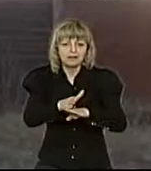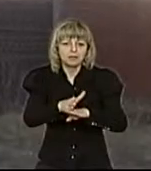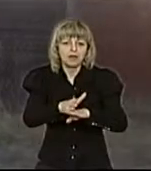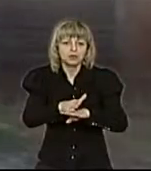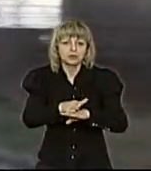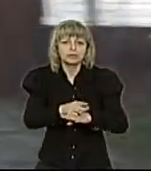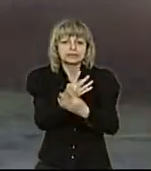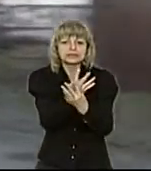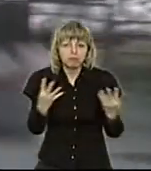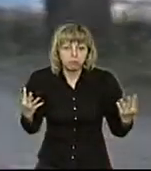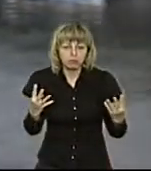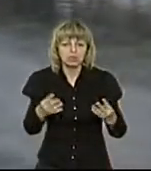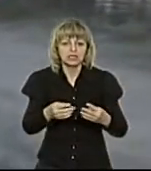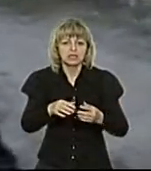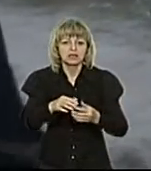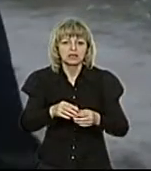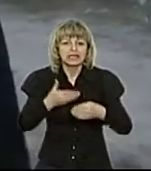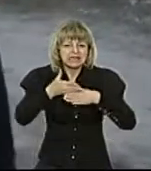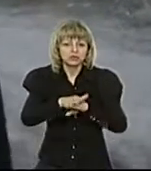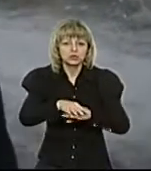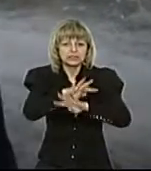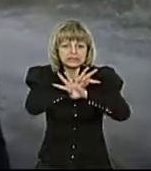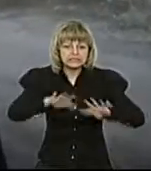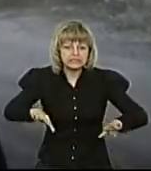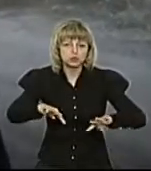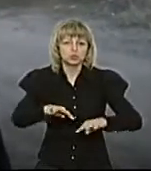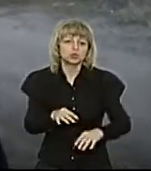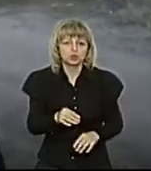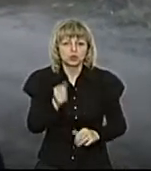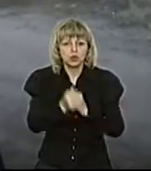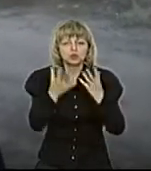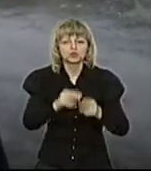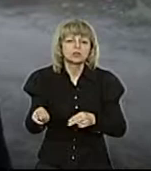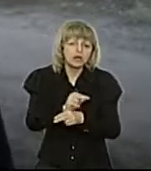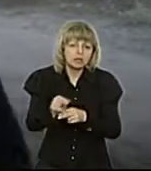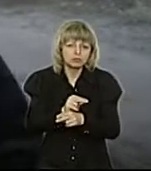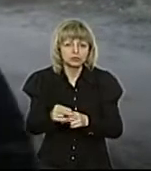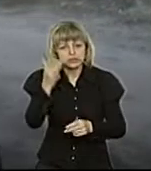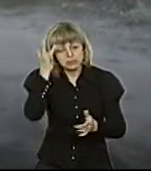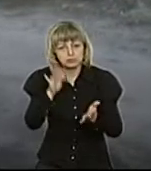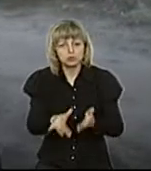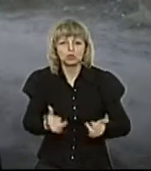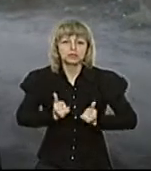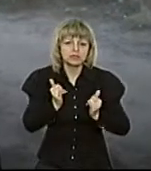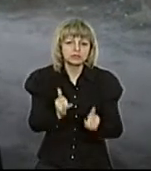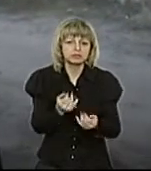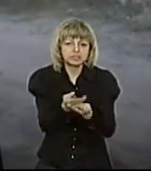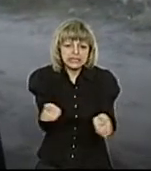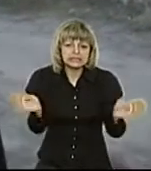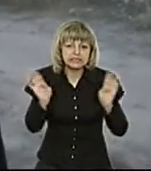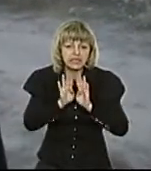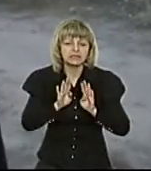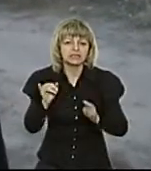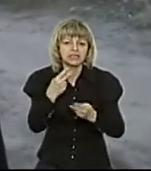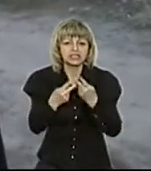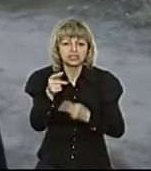сітку. Кожного дня проводяться ремонтні роботи з метою забезпечення ізоляції і засуджених,